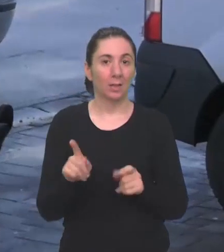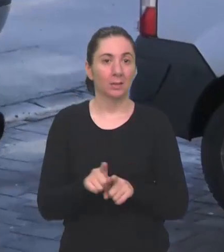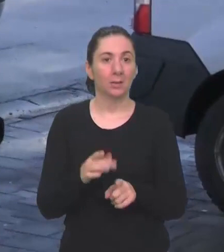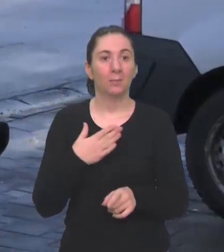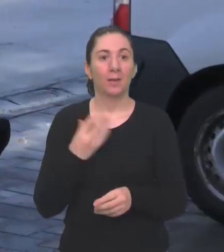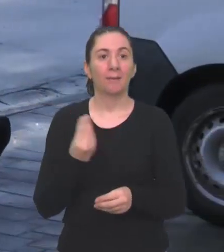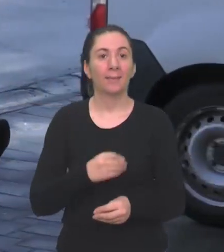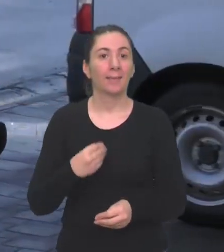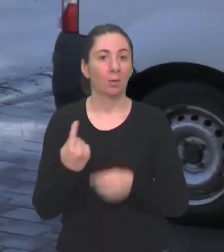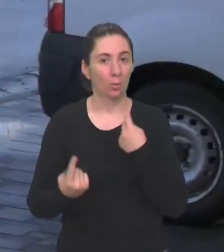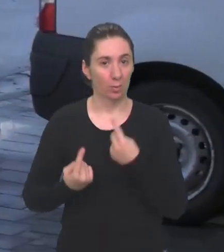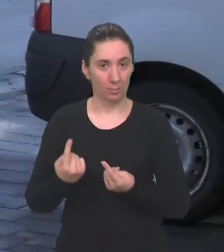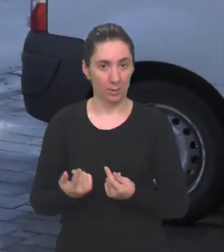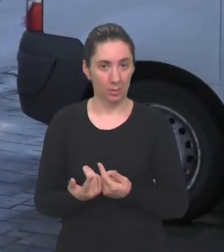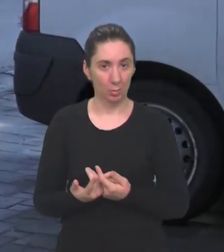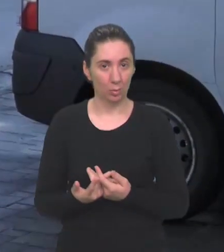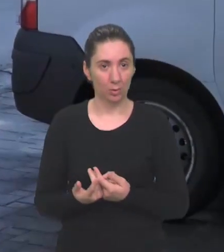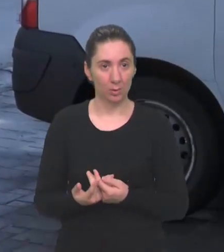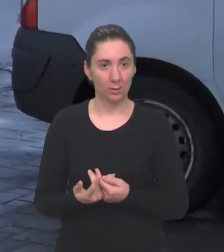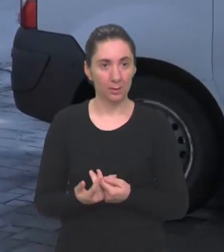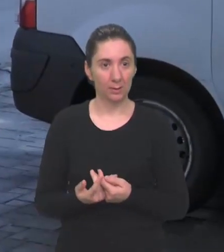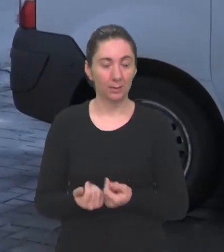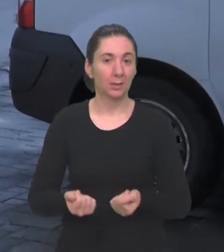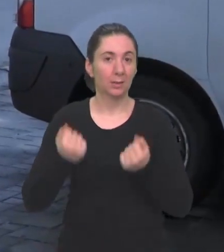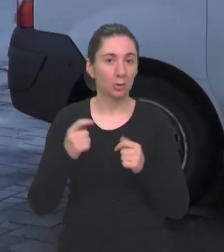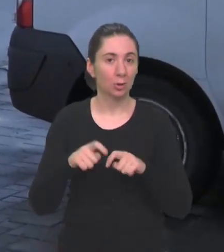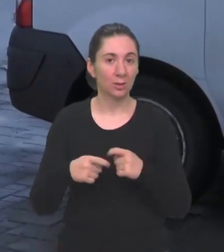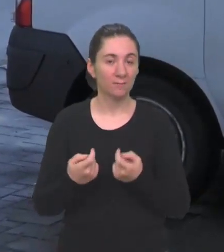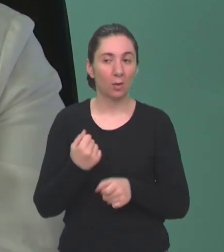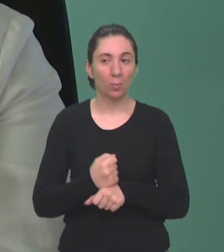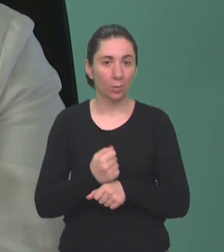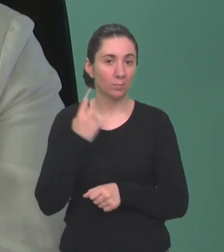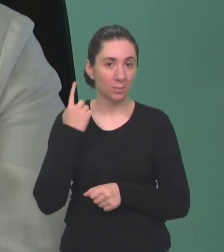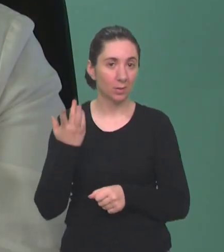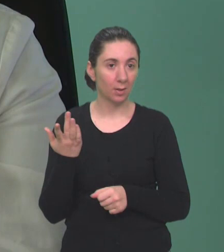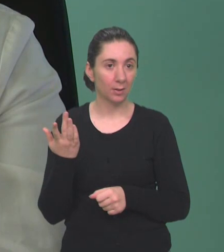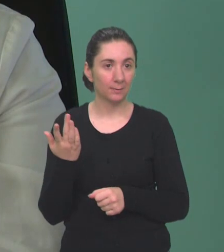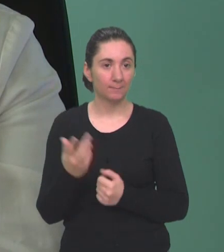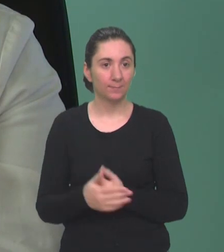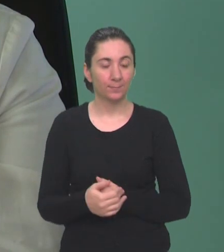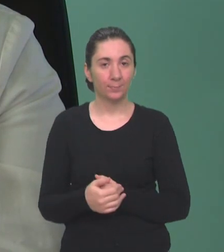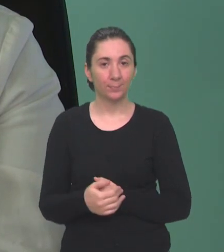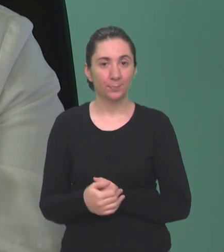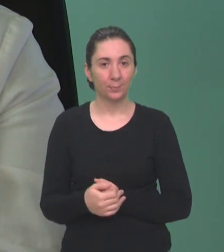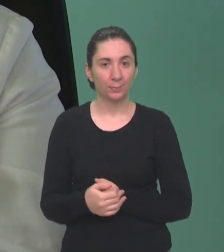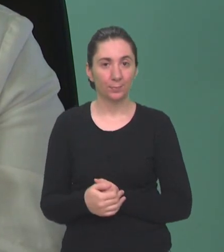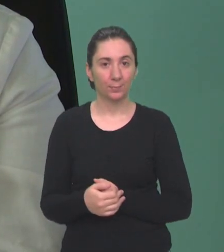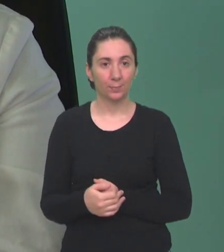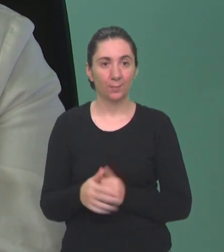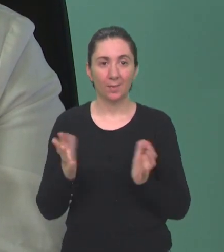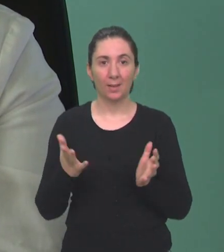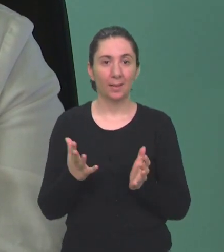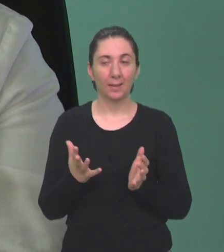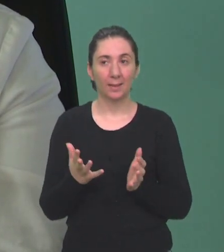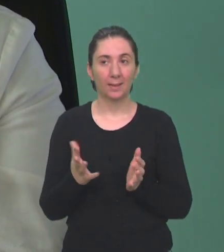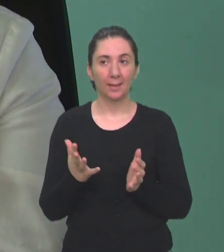i u nekim neugodnim situacijama. Pa teže stvari u poslu, što znate, mislim, nema